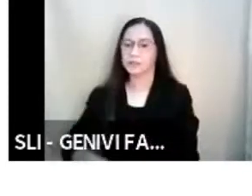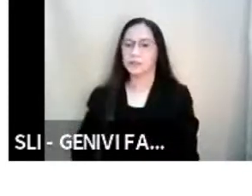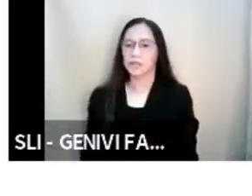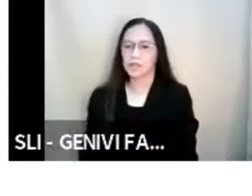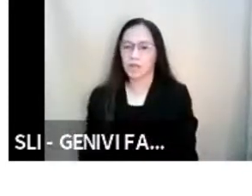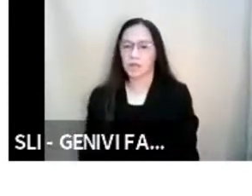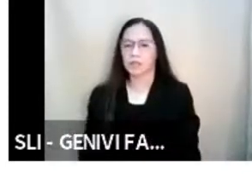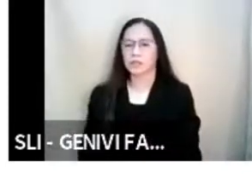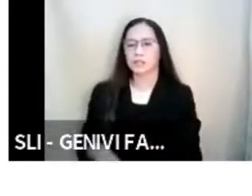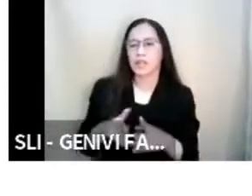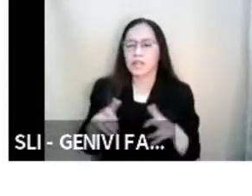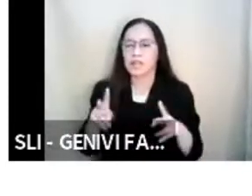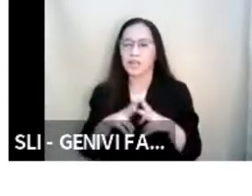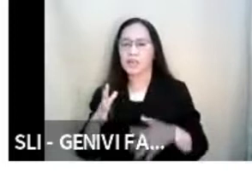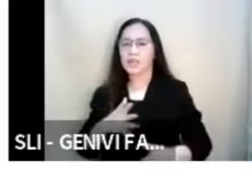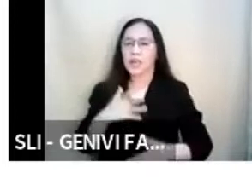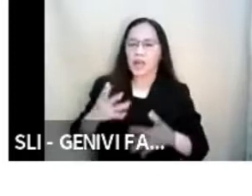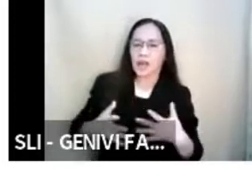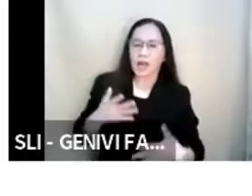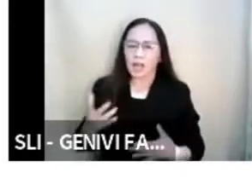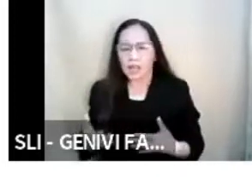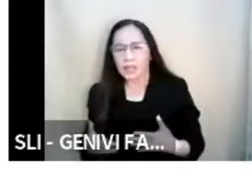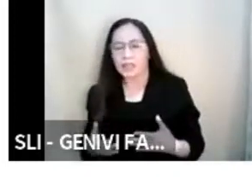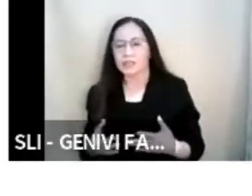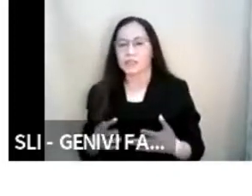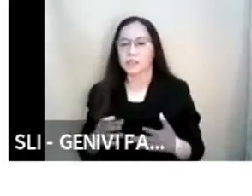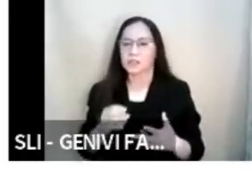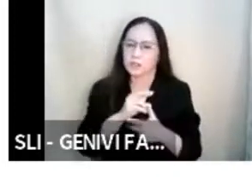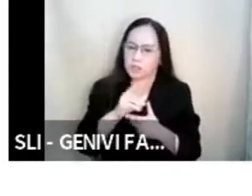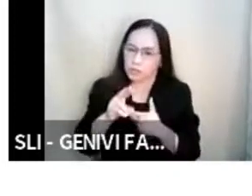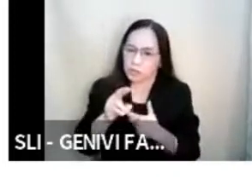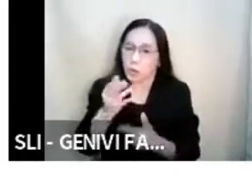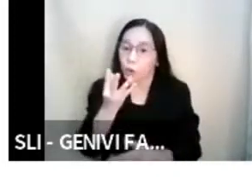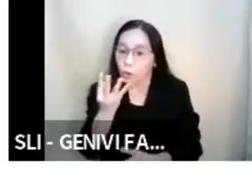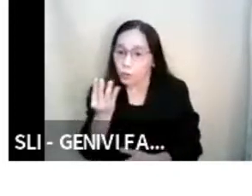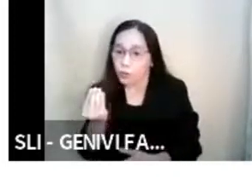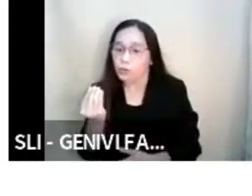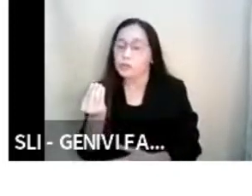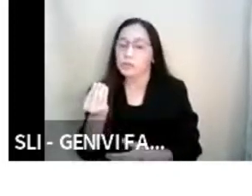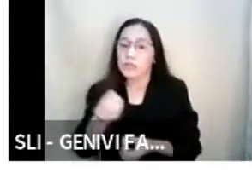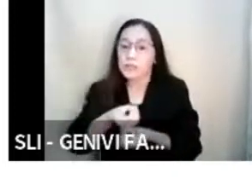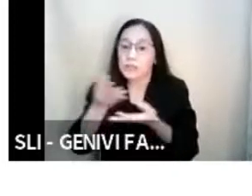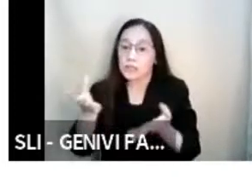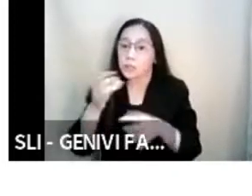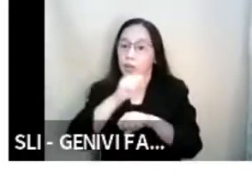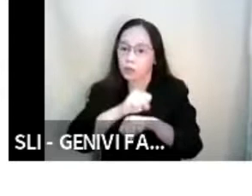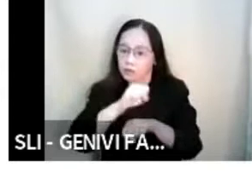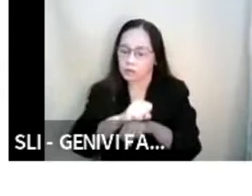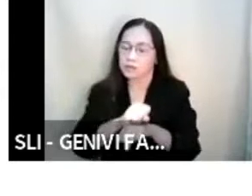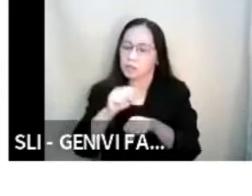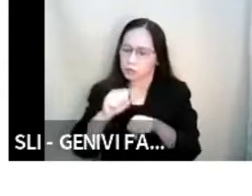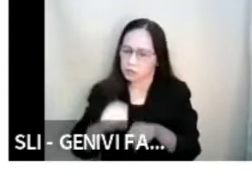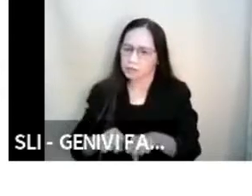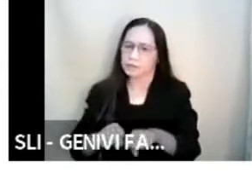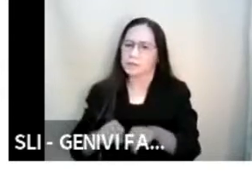Ma-overwhelm ba siya pag madaming trabaho? Konti-konti lang ba yung dapat na ibigay na trabaho sa kanya para mas magampanan niya or